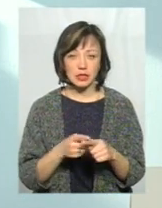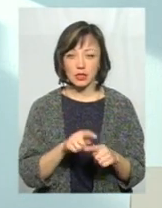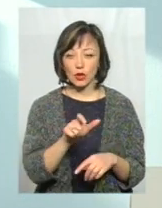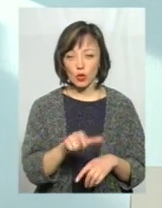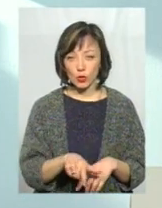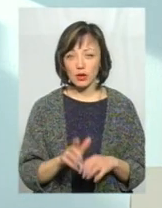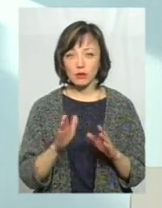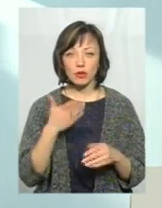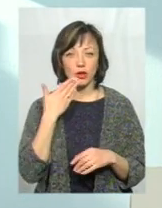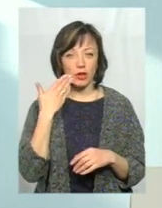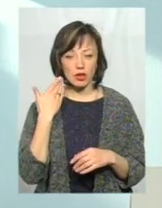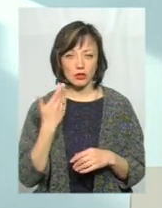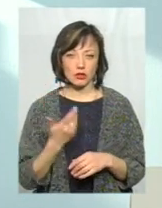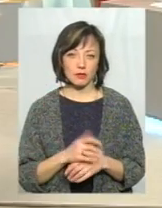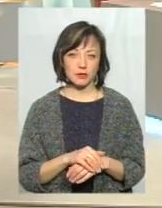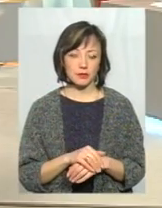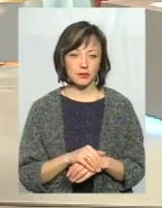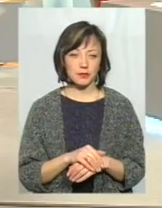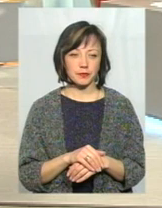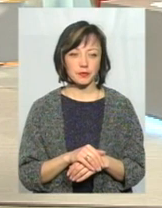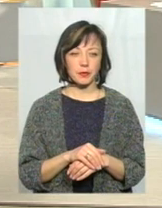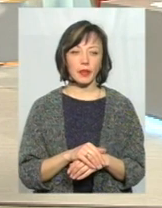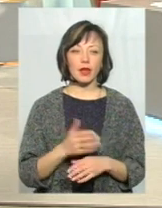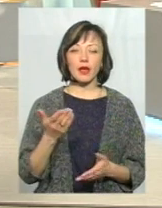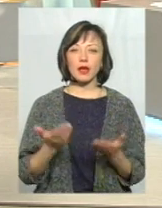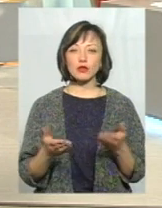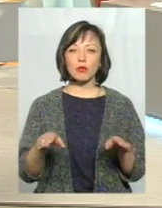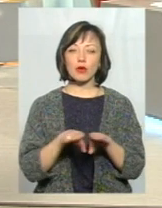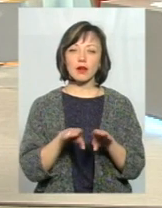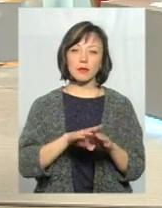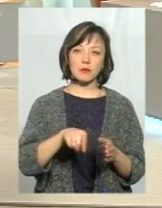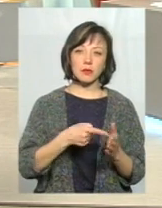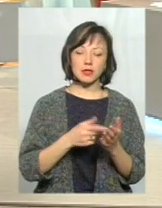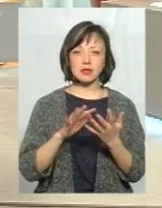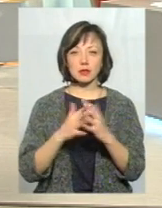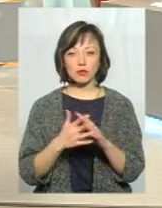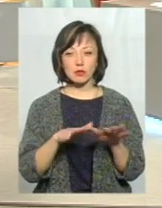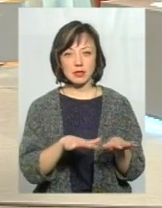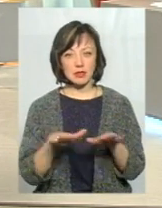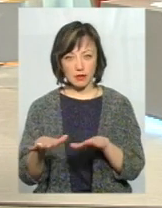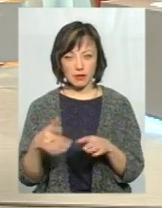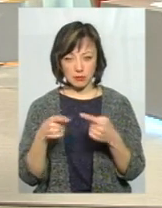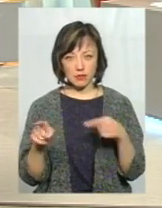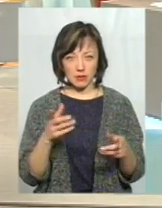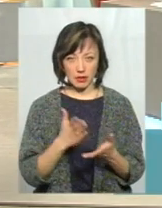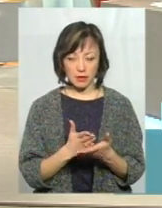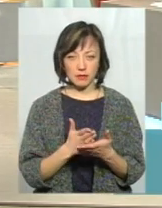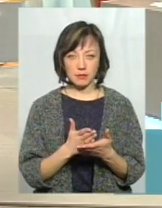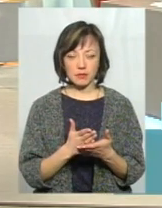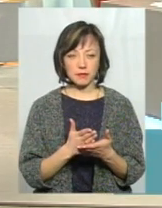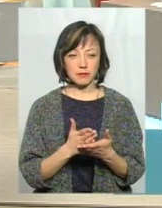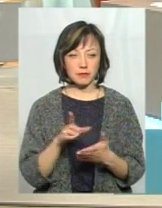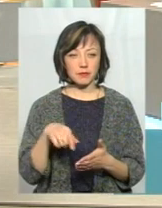людині вже буде набагато легше. Якщо ми будемо порівнювати місто і сільську місцевість, де загроза